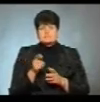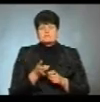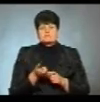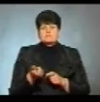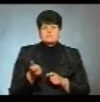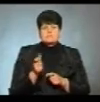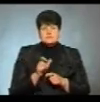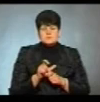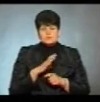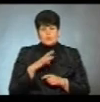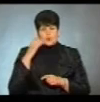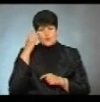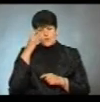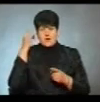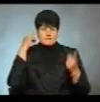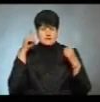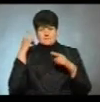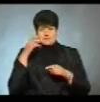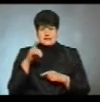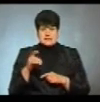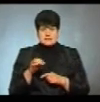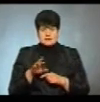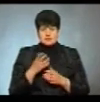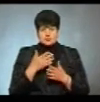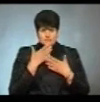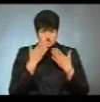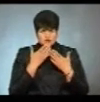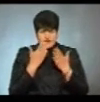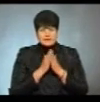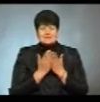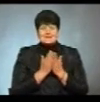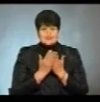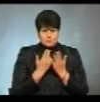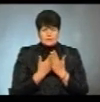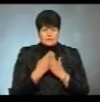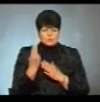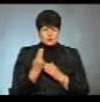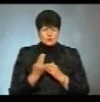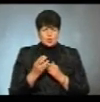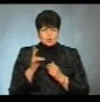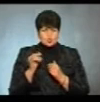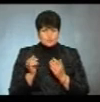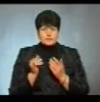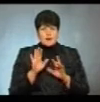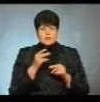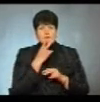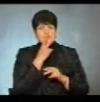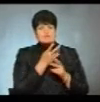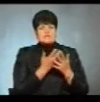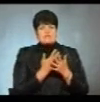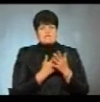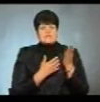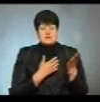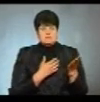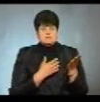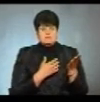переважала уява і фантазія. Якщо ви читаєте книгу якусь художню, а потім дивитеся фільм, і